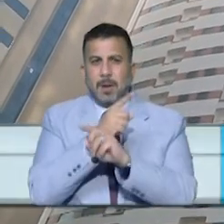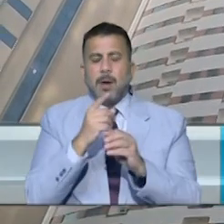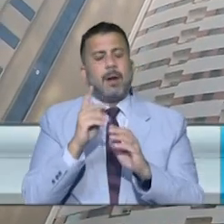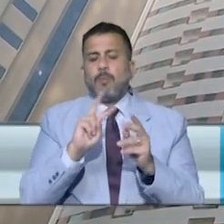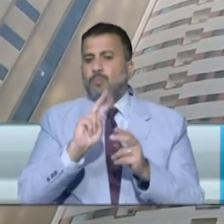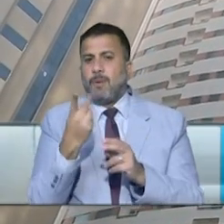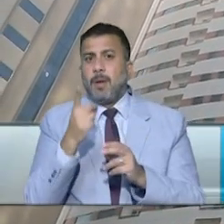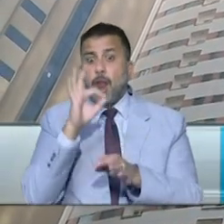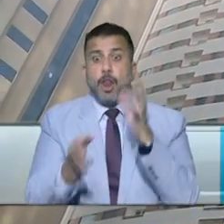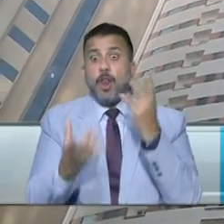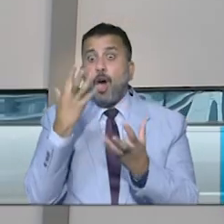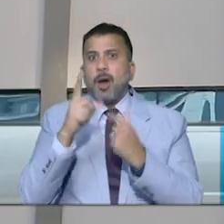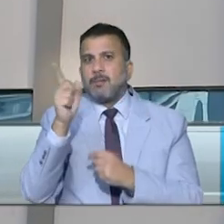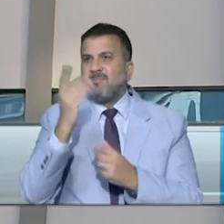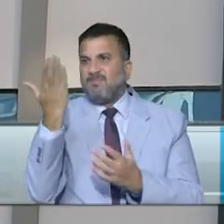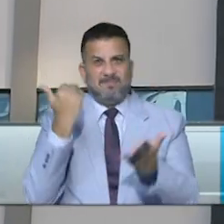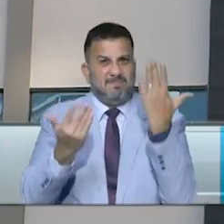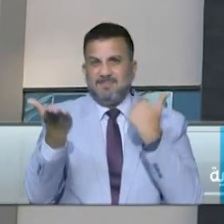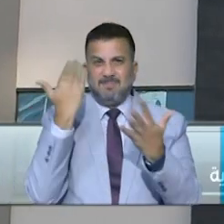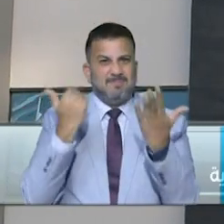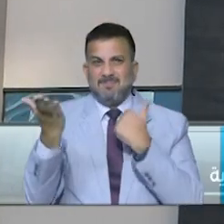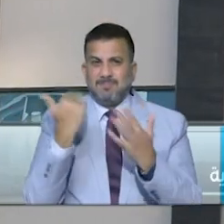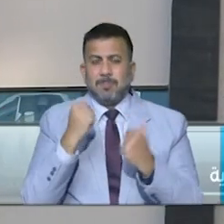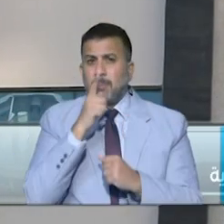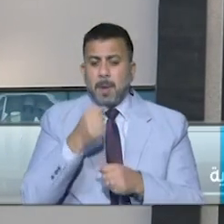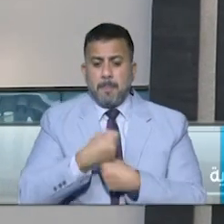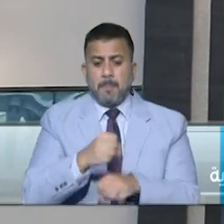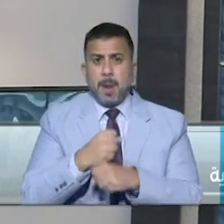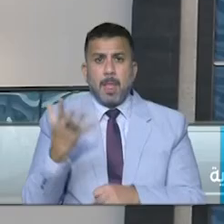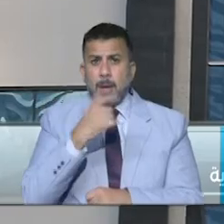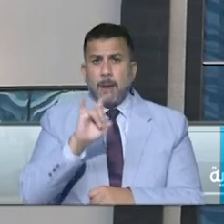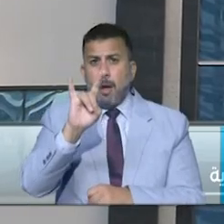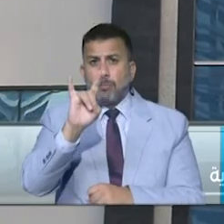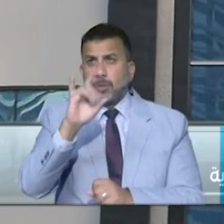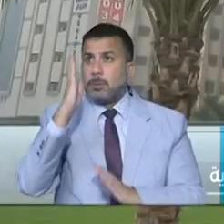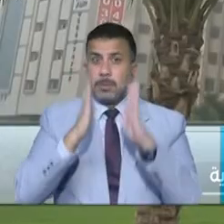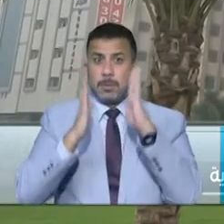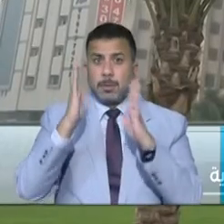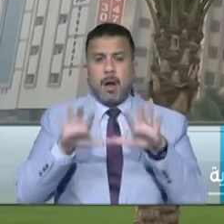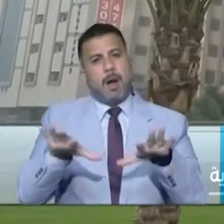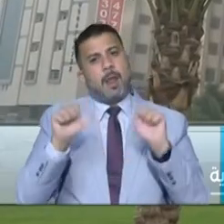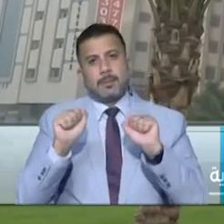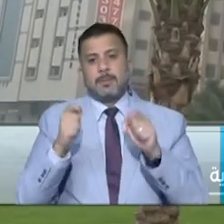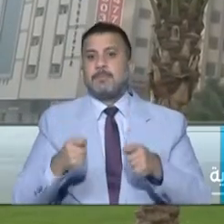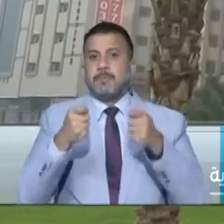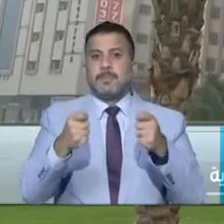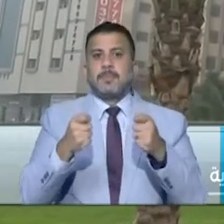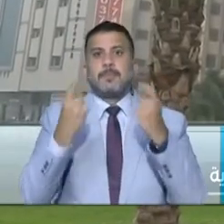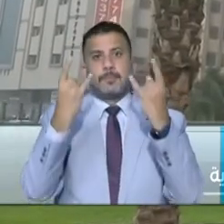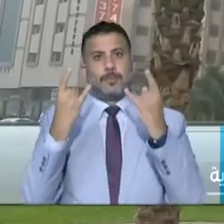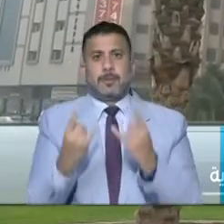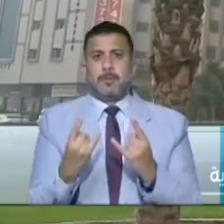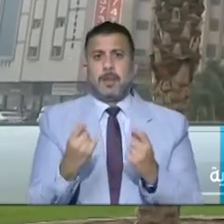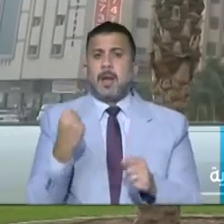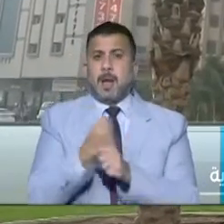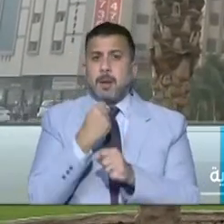اخرى مقاومه للاحتراق اذ انتهت البلديه من عشره مبان تم تسليمها بالكامل ويجري